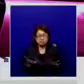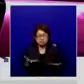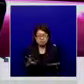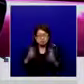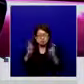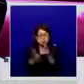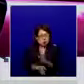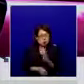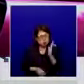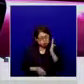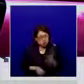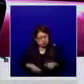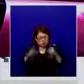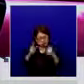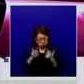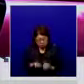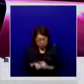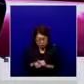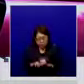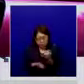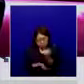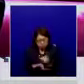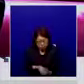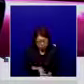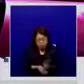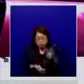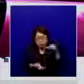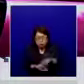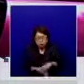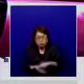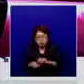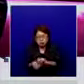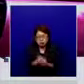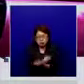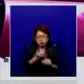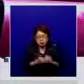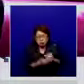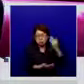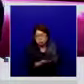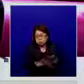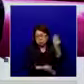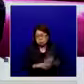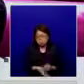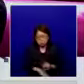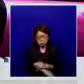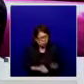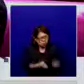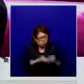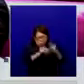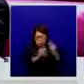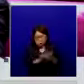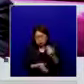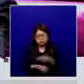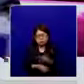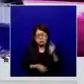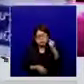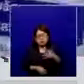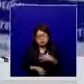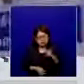เลยกลับมารวยกว่าเดิมหลายเท่านะครับเห็นไหมครับอย่าไปคิดฆ่าตัวตายอย่าหวังพึ่งรัฐบาลชุดนี้เอา